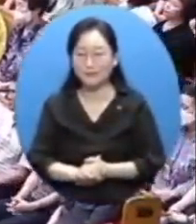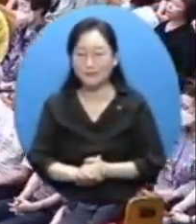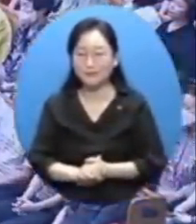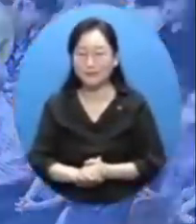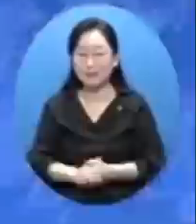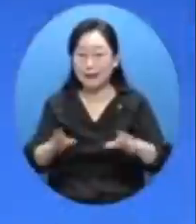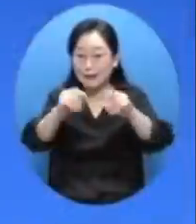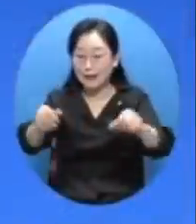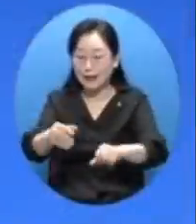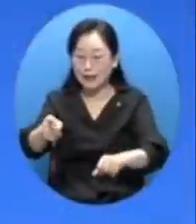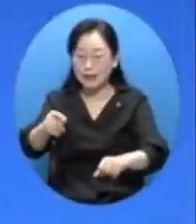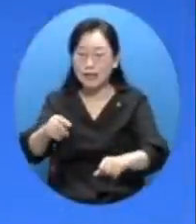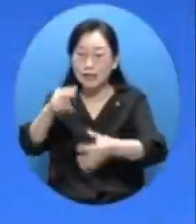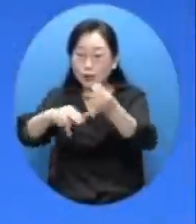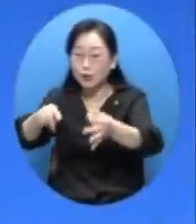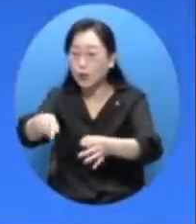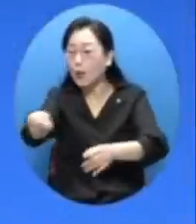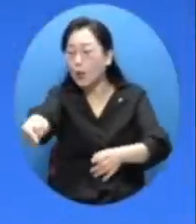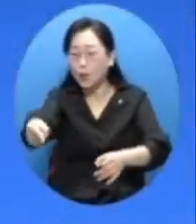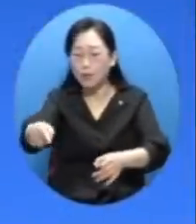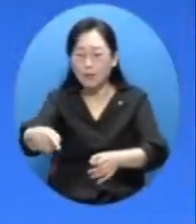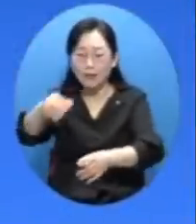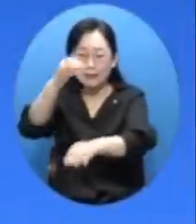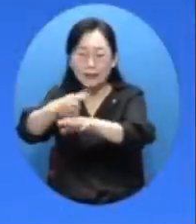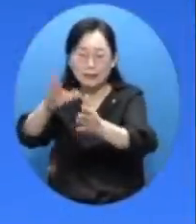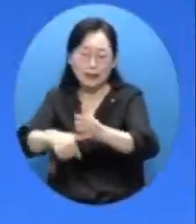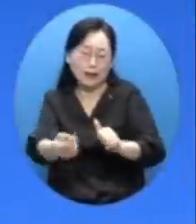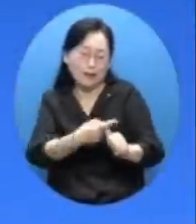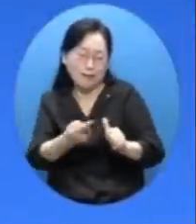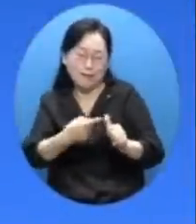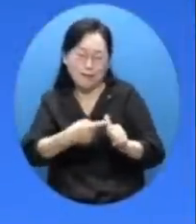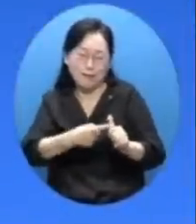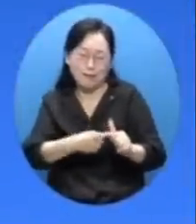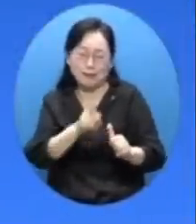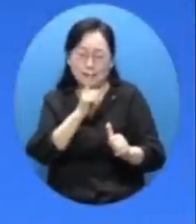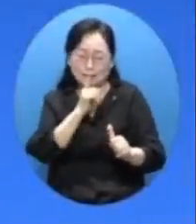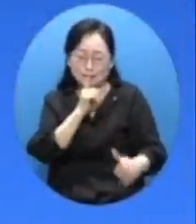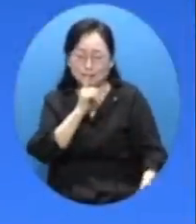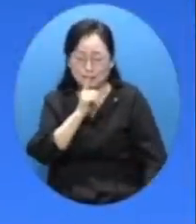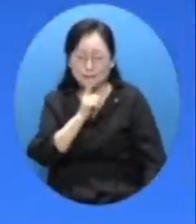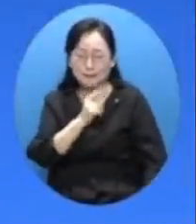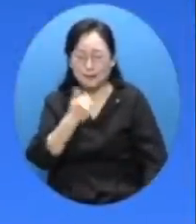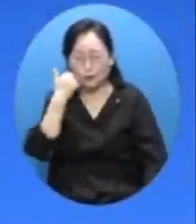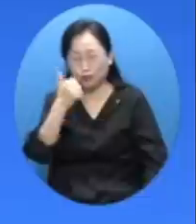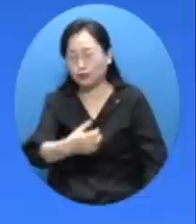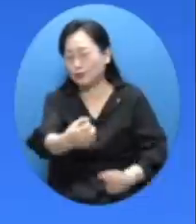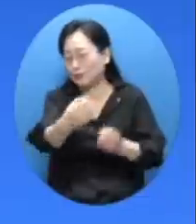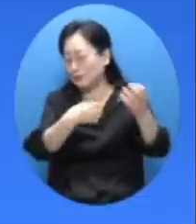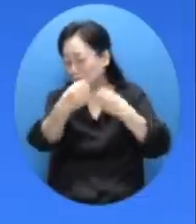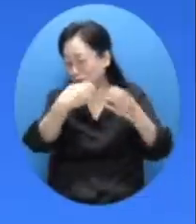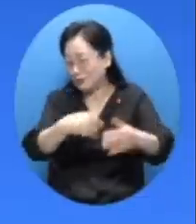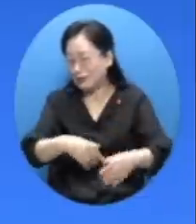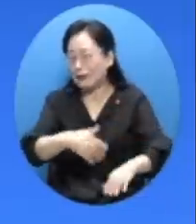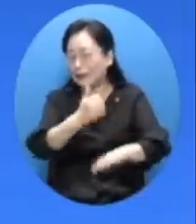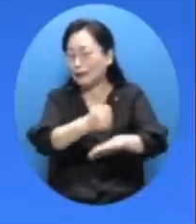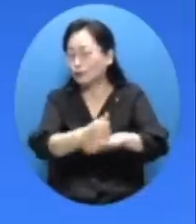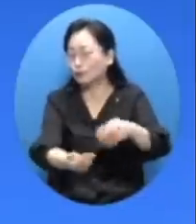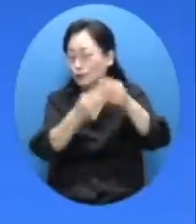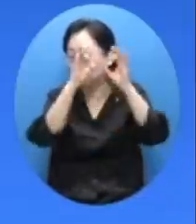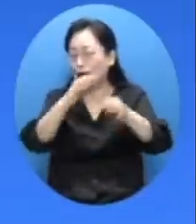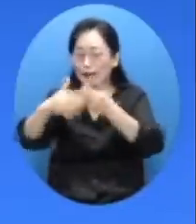그 땅을 살 때는 얼마나 제가 비난을 많이 받았는지 근데 저 눈 감고 누가 뭐라 그래도 하나님의 때가 온다 때가